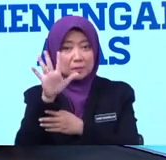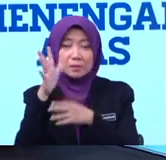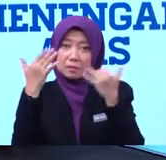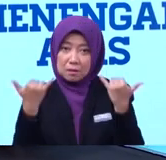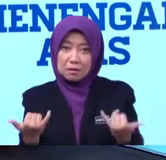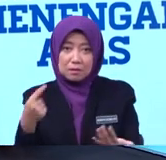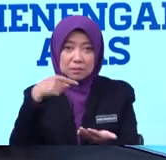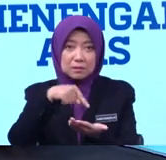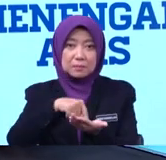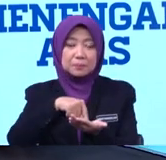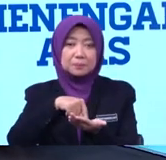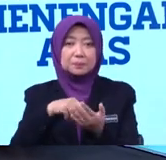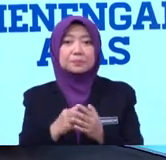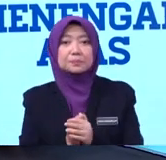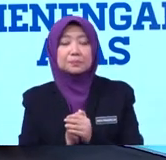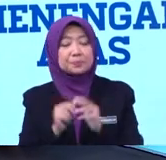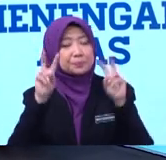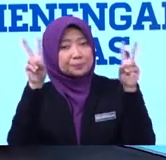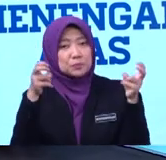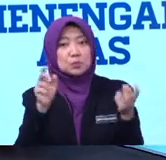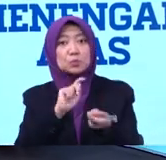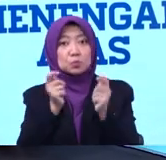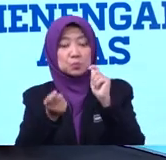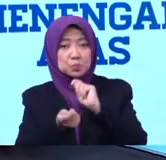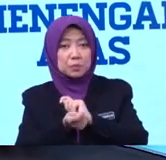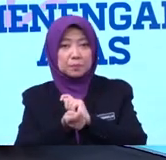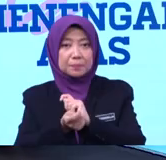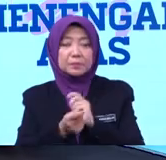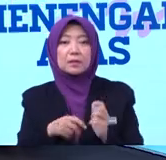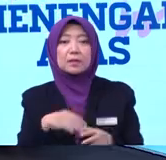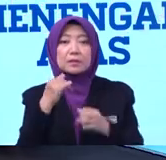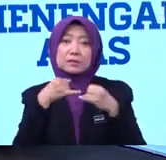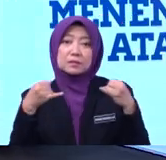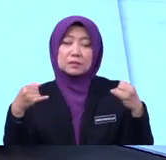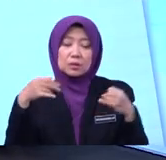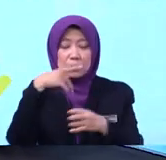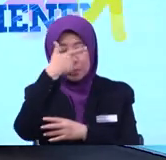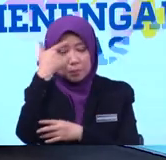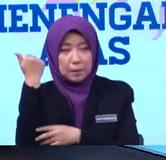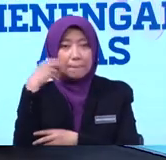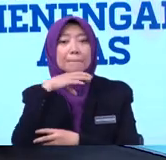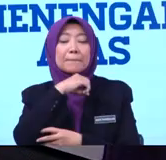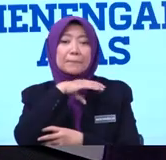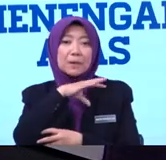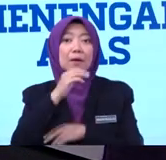sub topiknya pula beralih kepada jenis dan Puncak pencemaran alam sekitar jadi